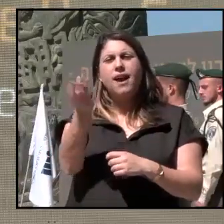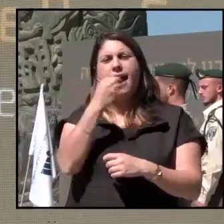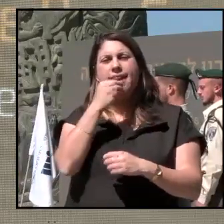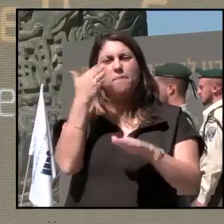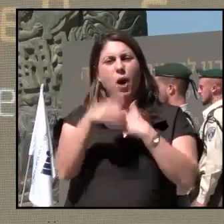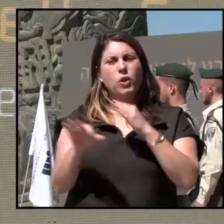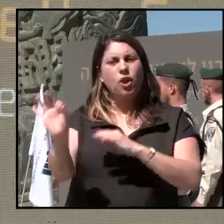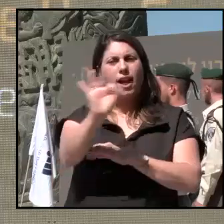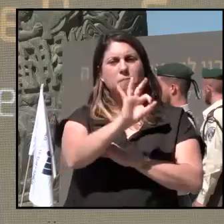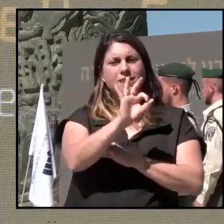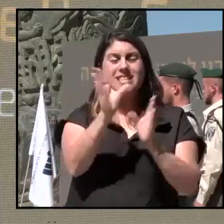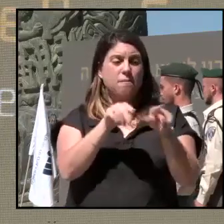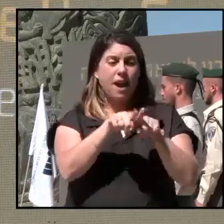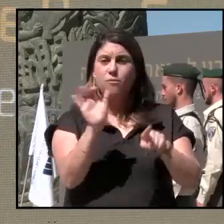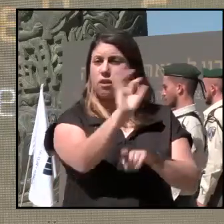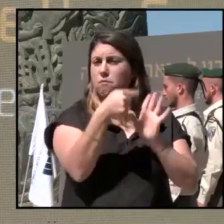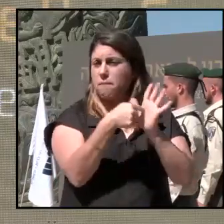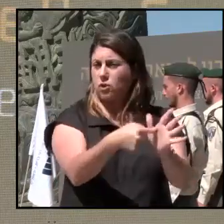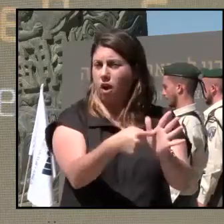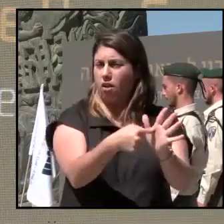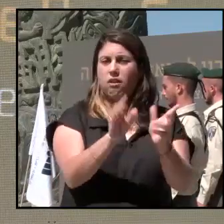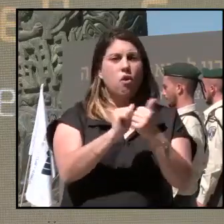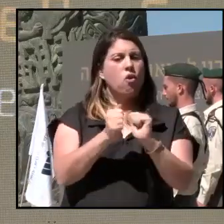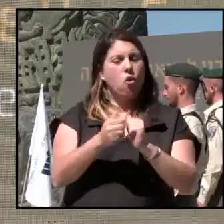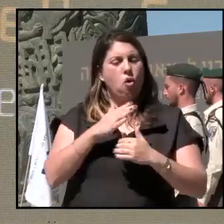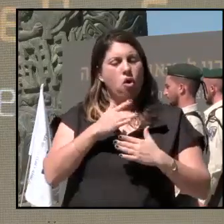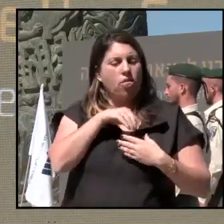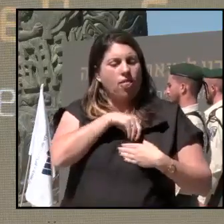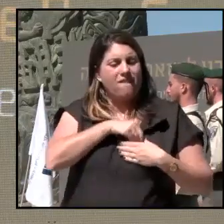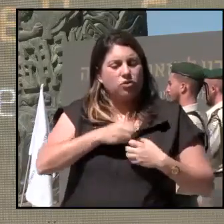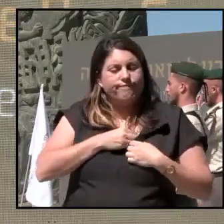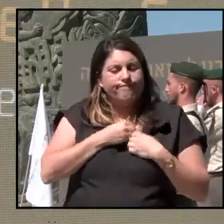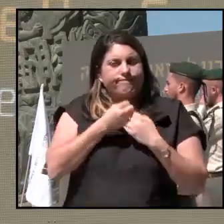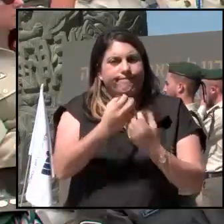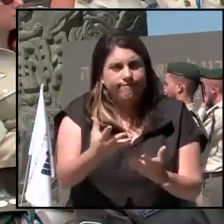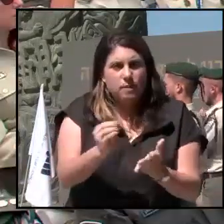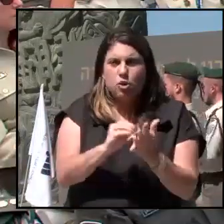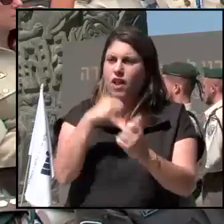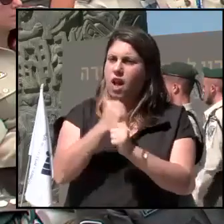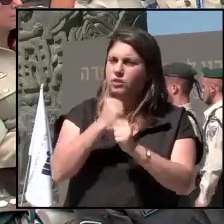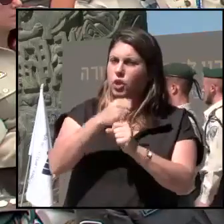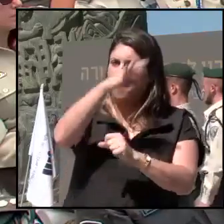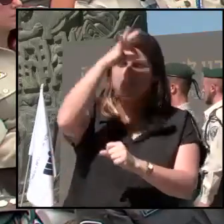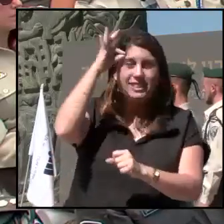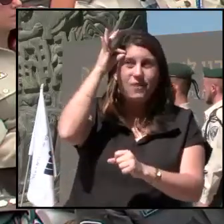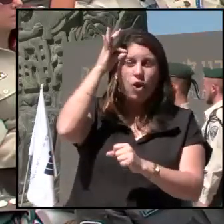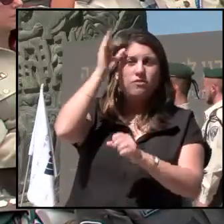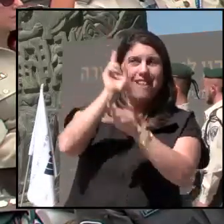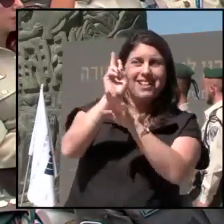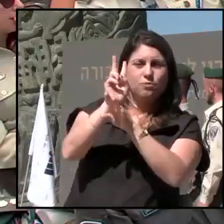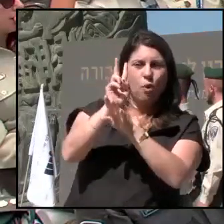שלהם עם אחיהם, אלו שמסרו את נפשם כדי לקיים מצוות,